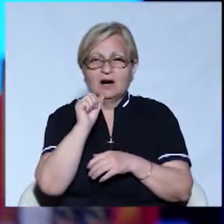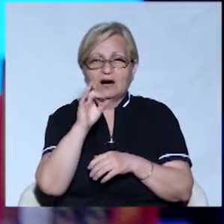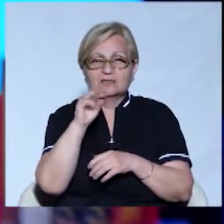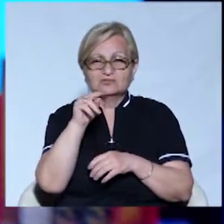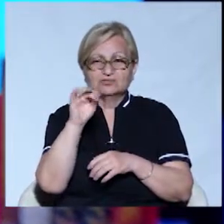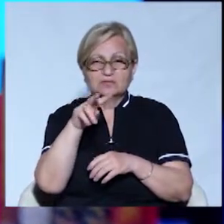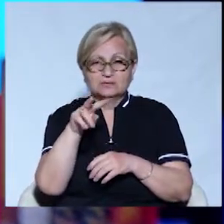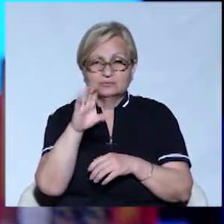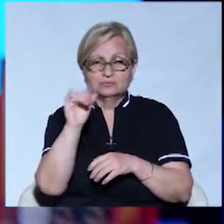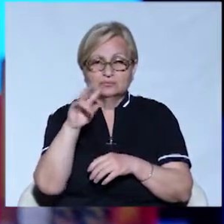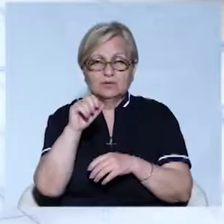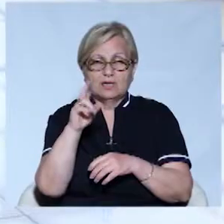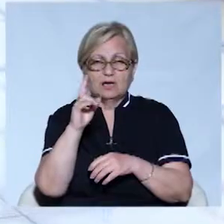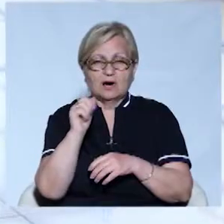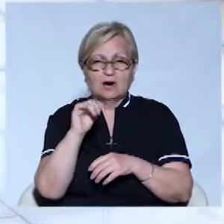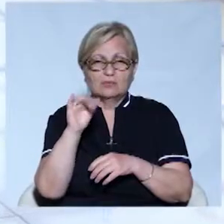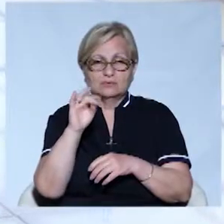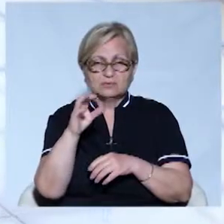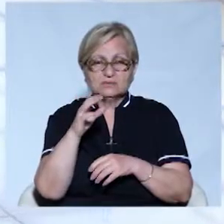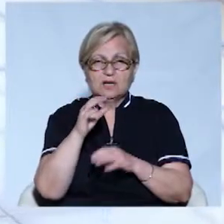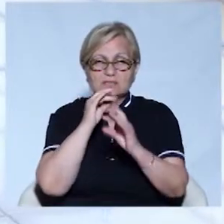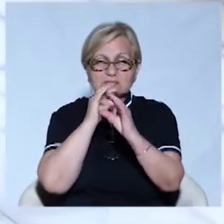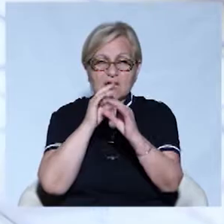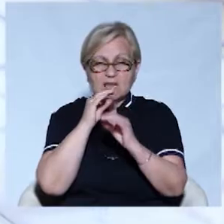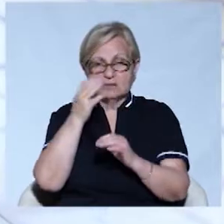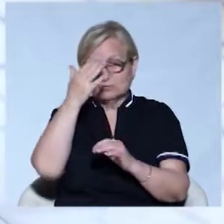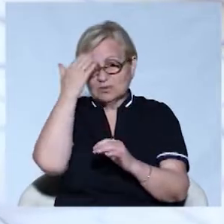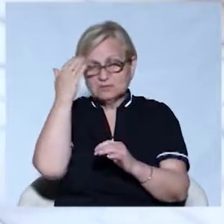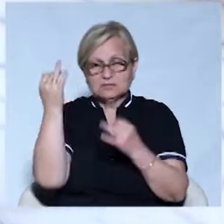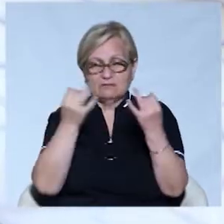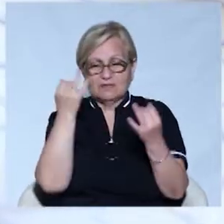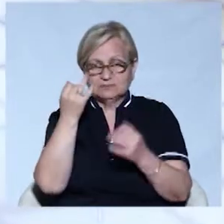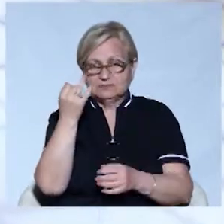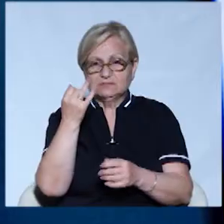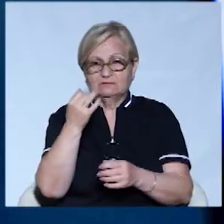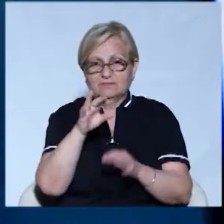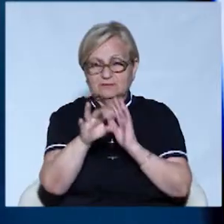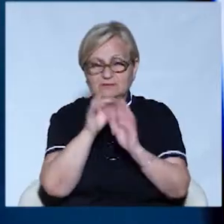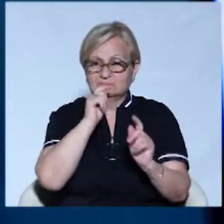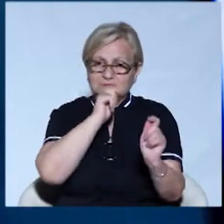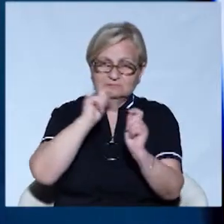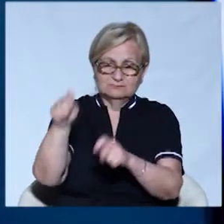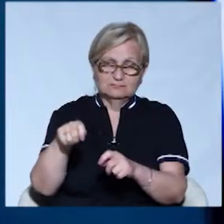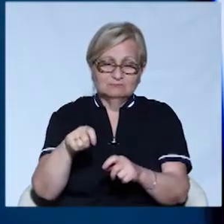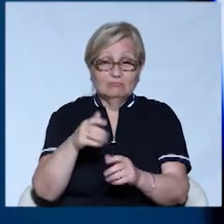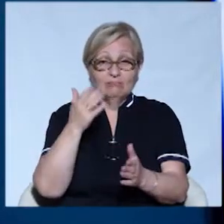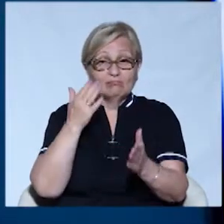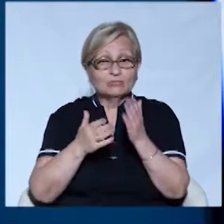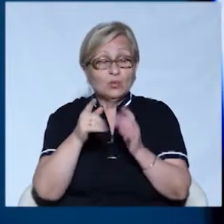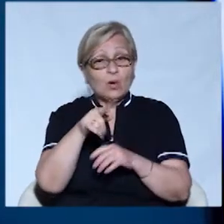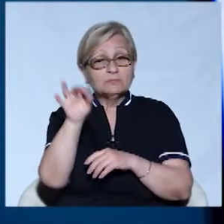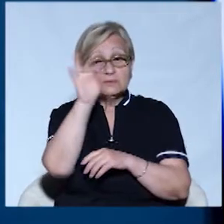სულაკაურის ეს მშვენიერი წიგნი, სალამურას თავგადასავალი შეურჩევიათ მეგობრებს საჩუქრად და თუ კი ამის